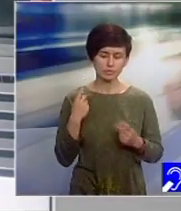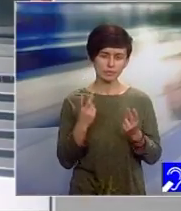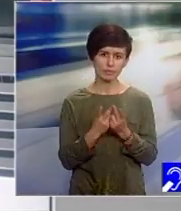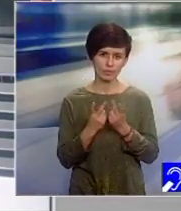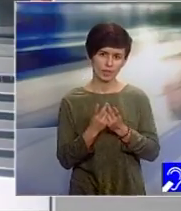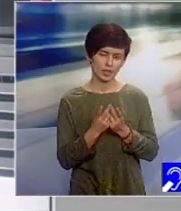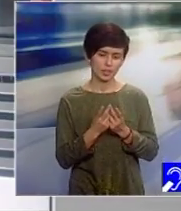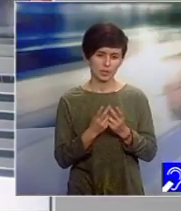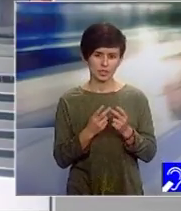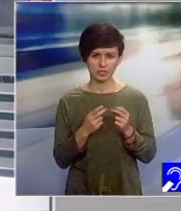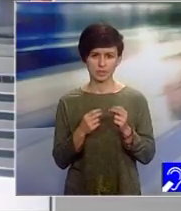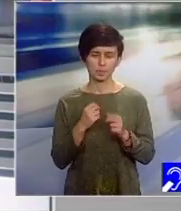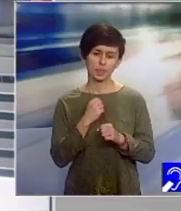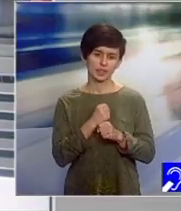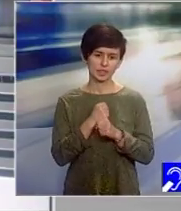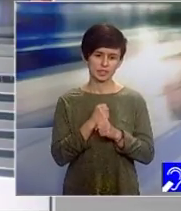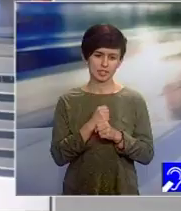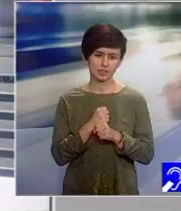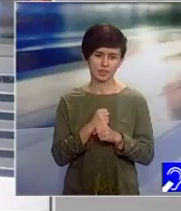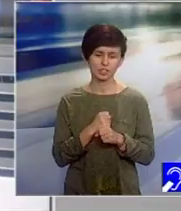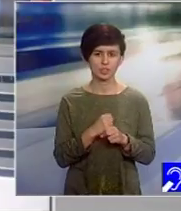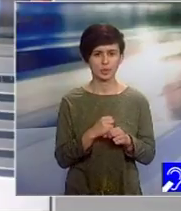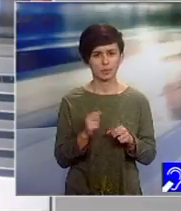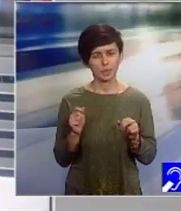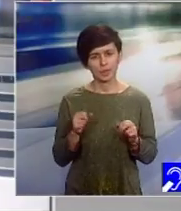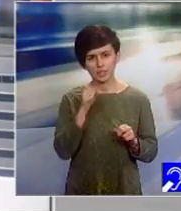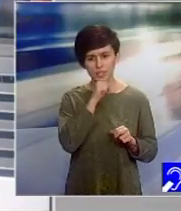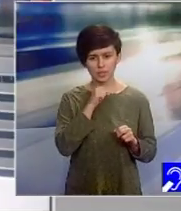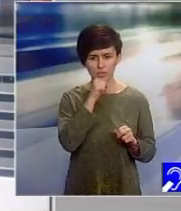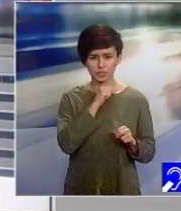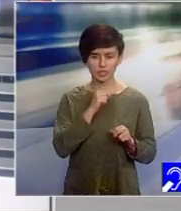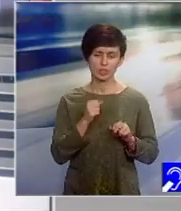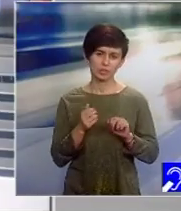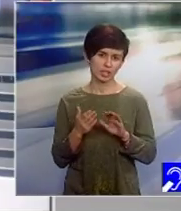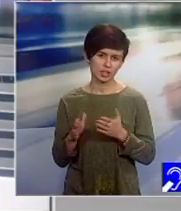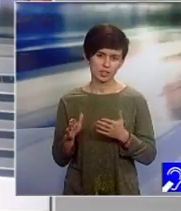potrivit să programăm Requiemul de Mozart în debutul festivalului.